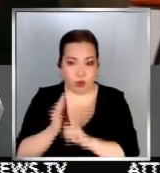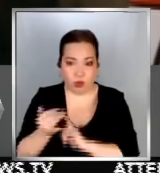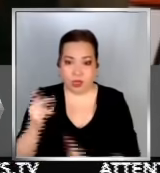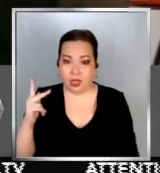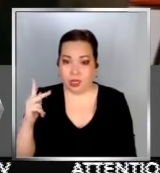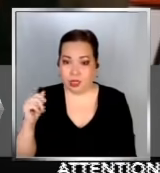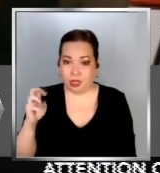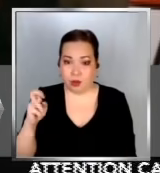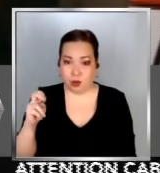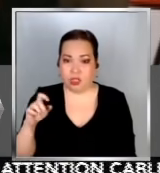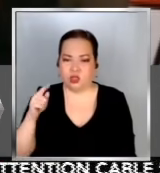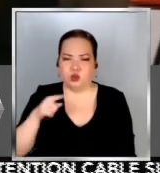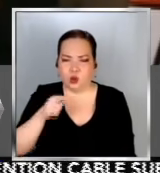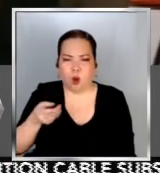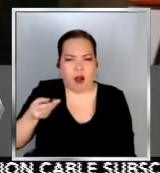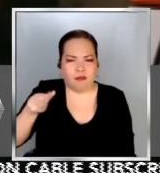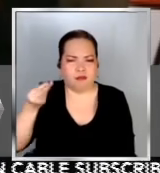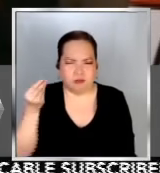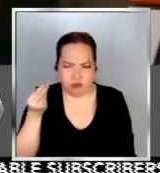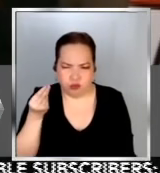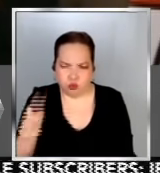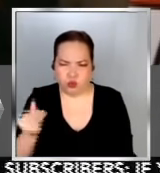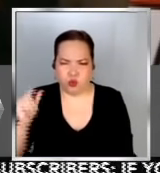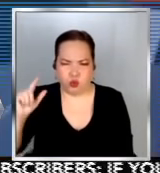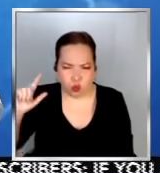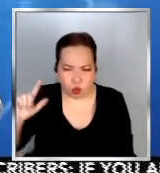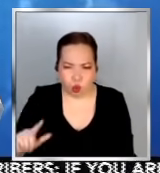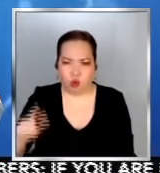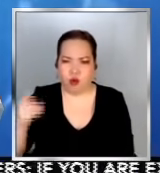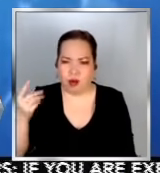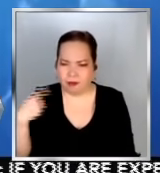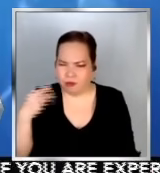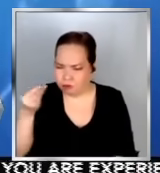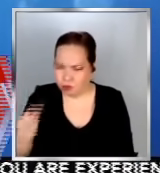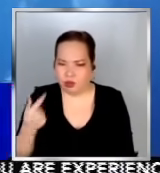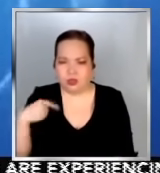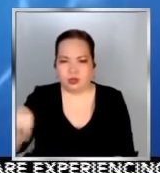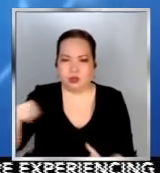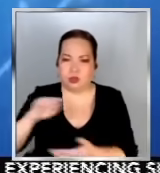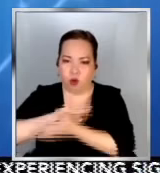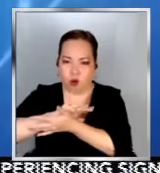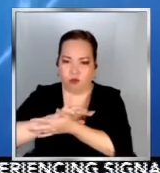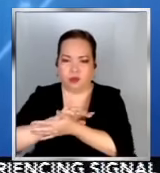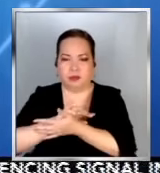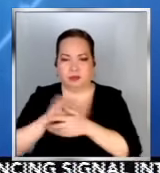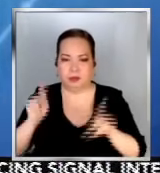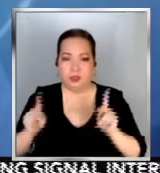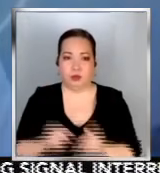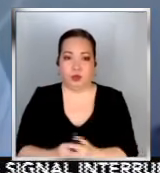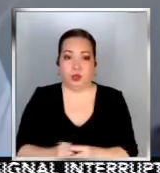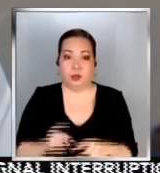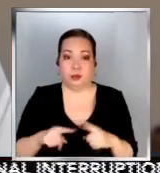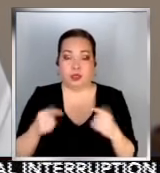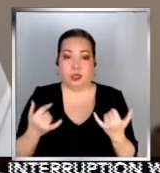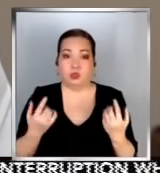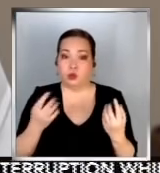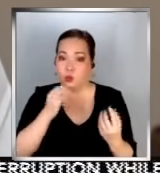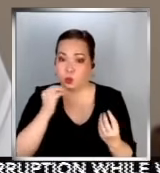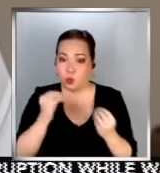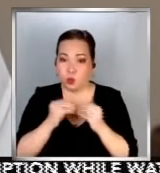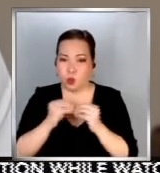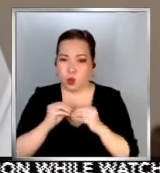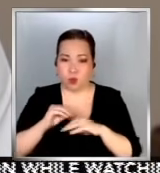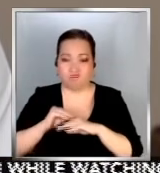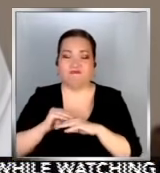the lowest number of COVID positive cases. Ngayong may mas nakakahawang COVID variant, sabi ni Dr. Ronjin